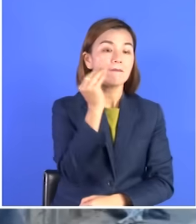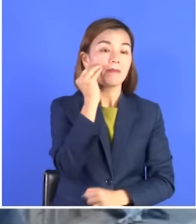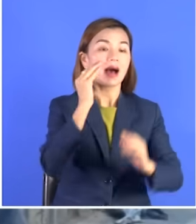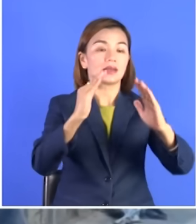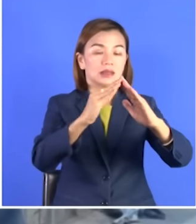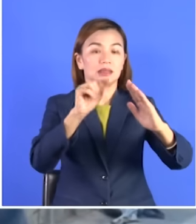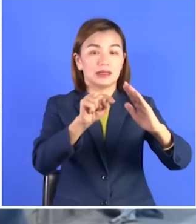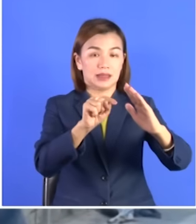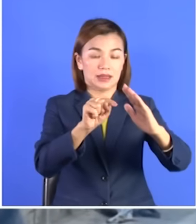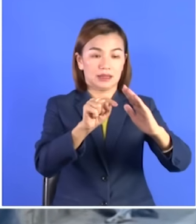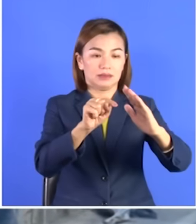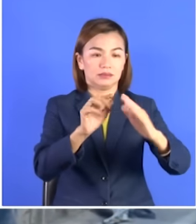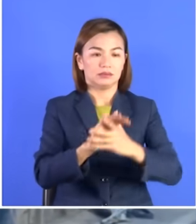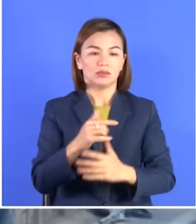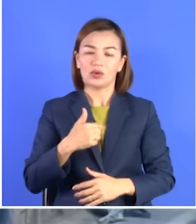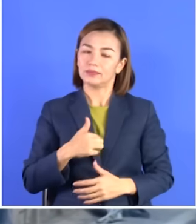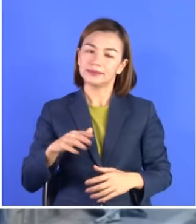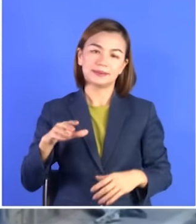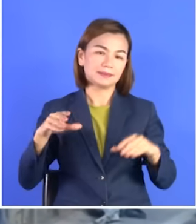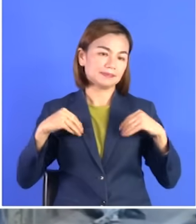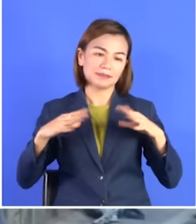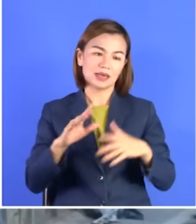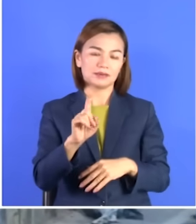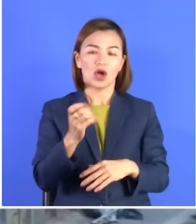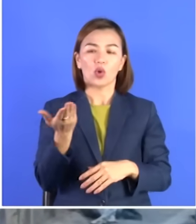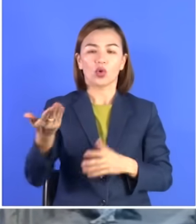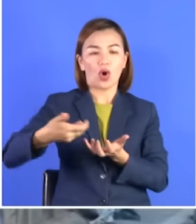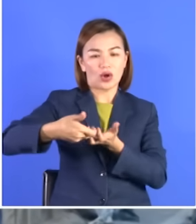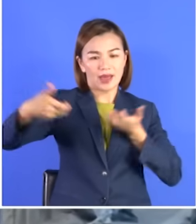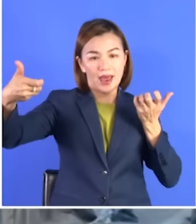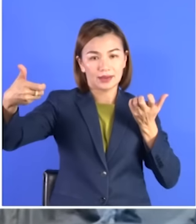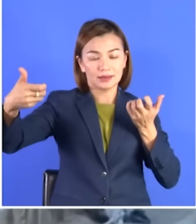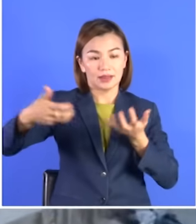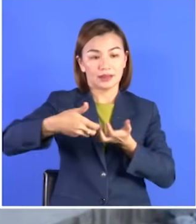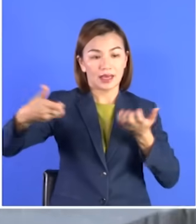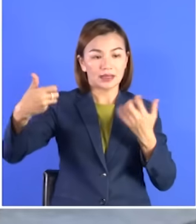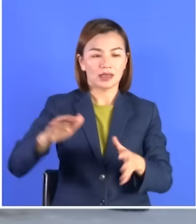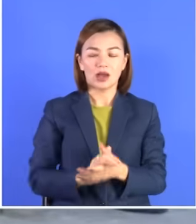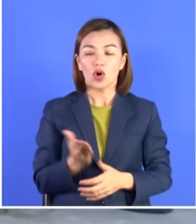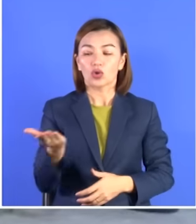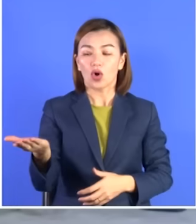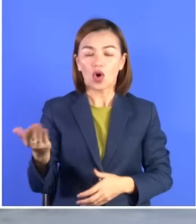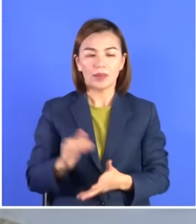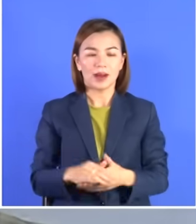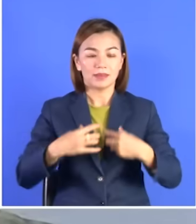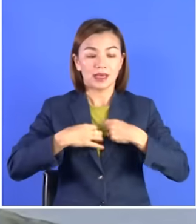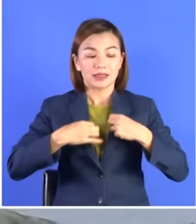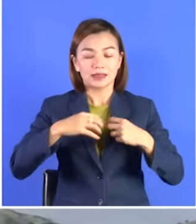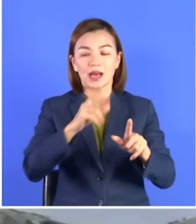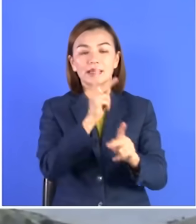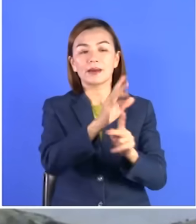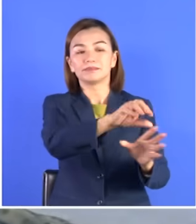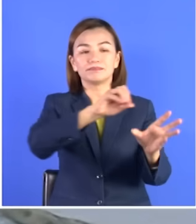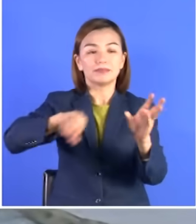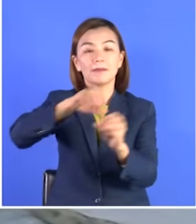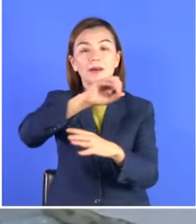บ้านนะครับนี่ผมนี่รับไม่ได้แล้วก็ขอแยกทางนะฮะแล้วก็ให้แฟนสาวเนี่ยเก็บเสื้อผ้าออกจากบ้านไปแต่เขาก็ไม่ยอมนะ